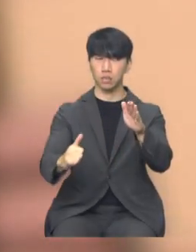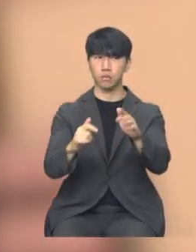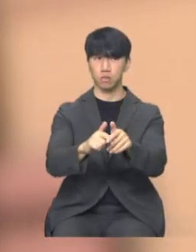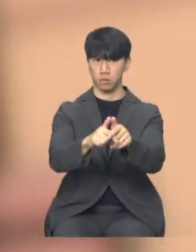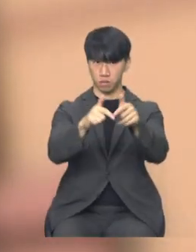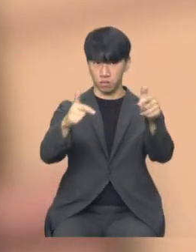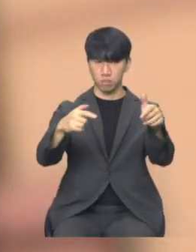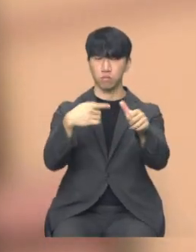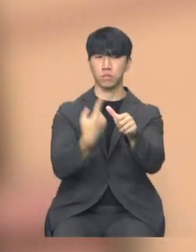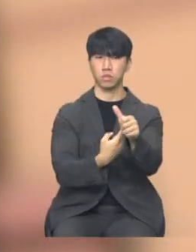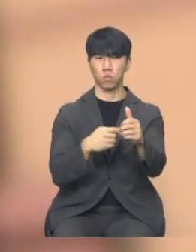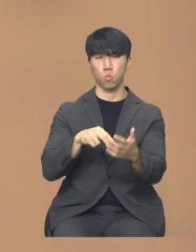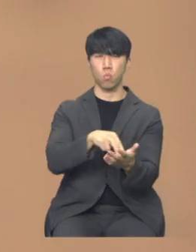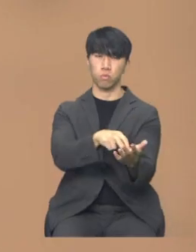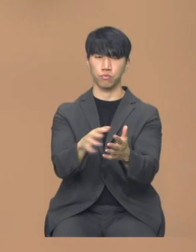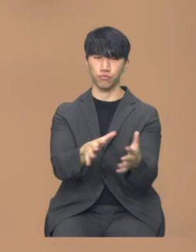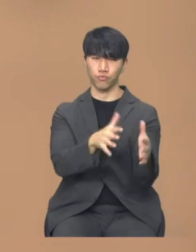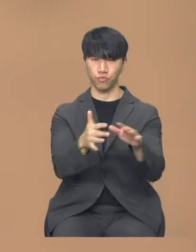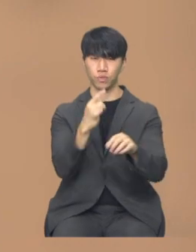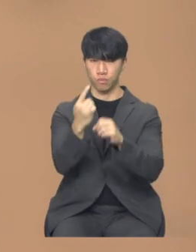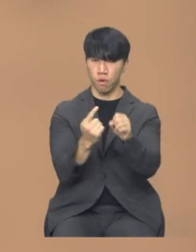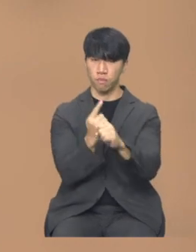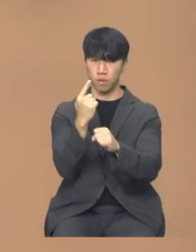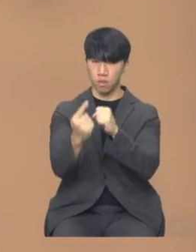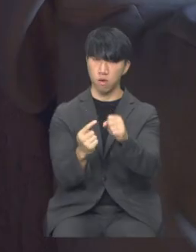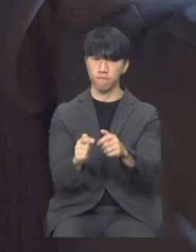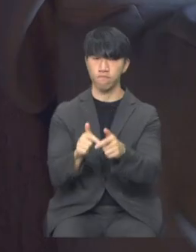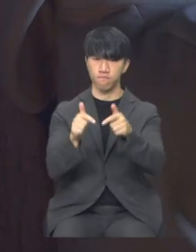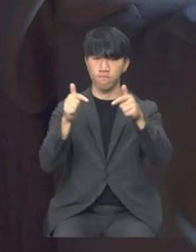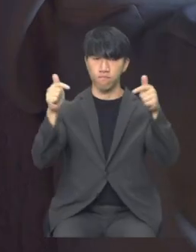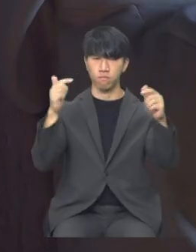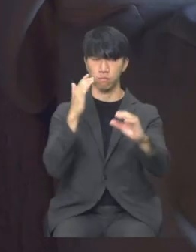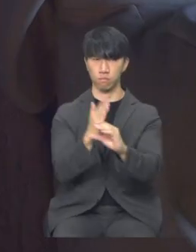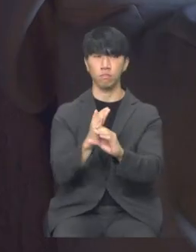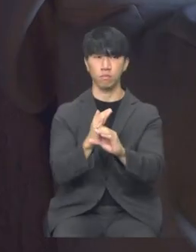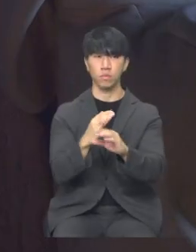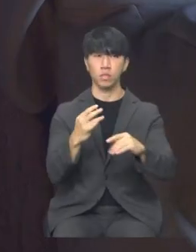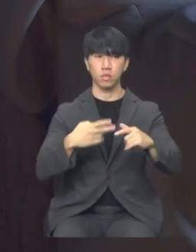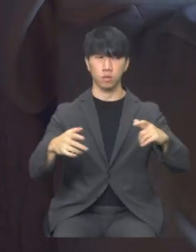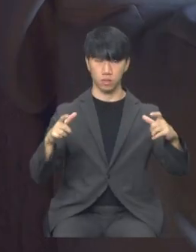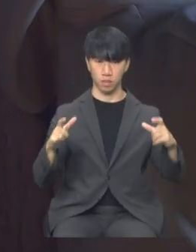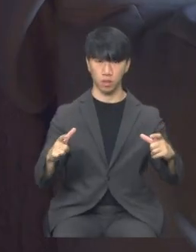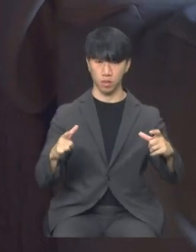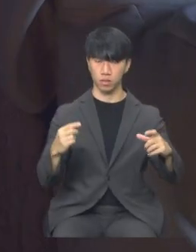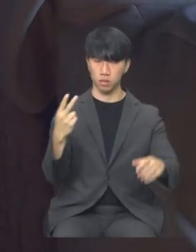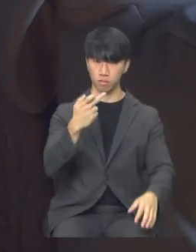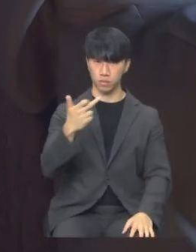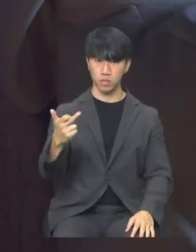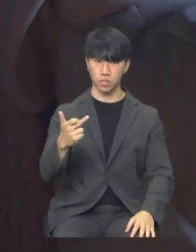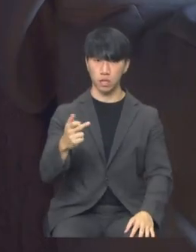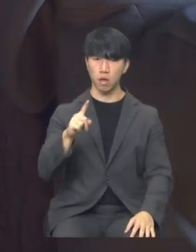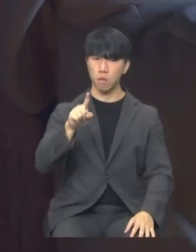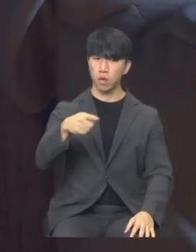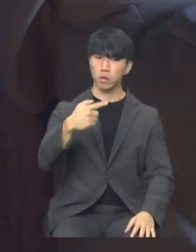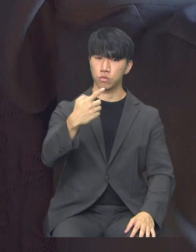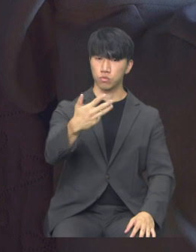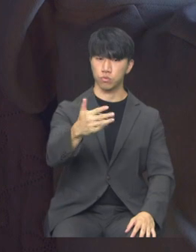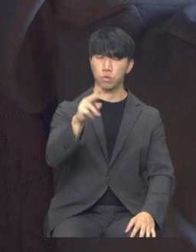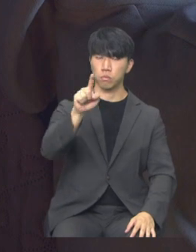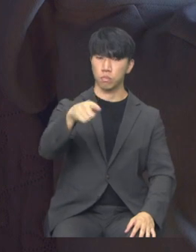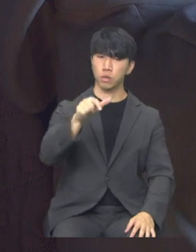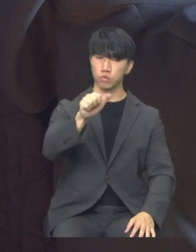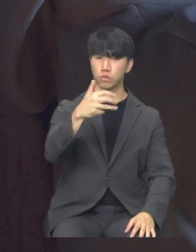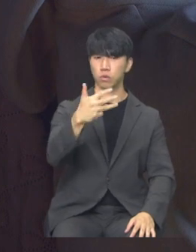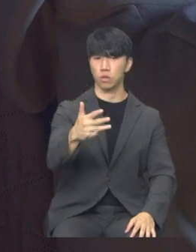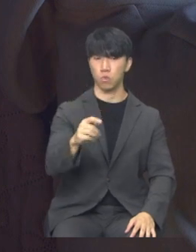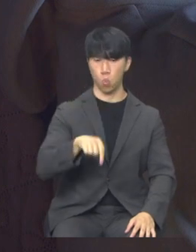늘면서 고독사 또한 해마다 증가하고 있는 상황. 인천에선 지난 2017년 158명이 홀로 숨진